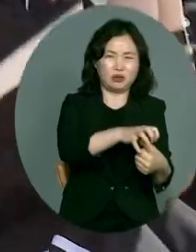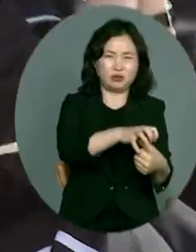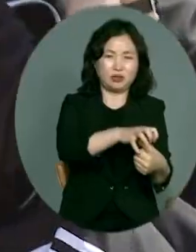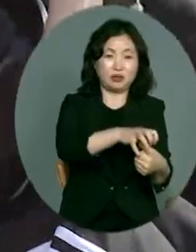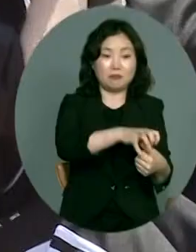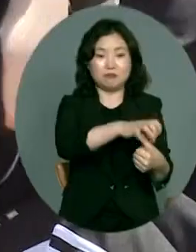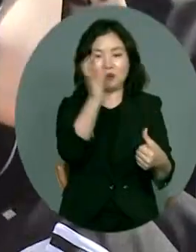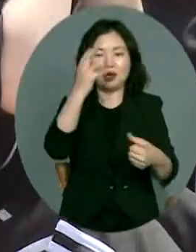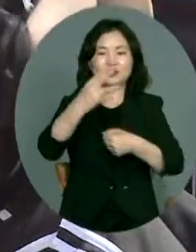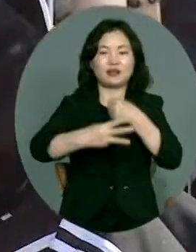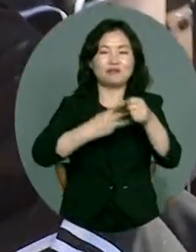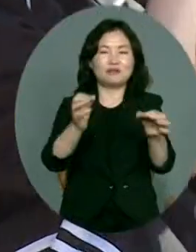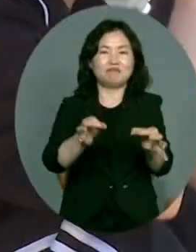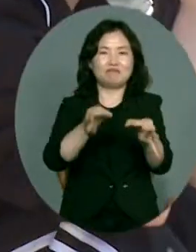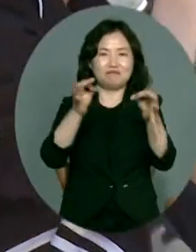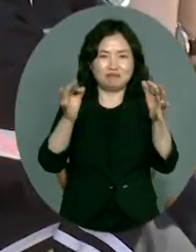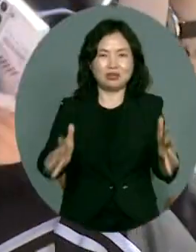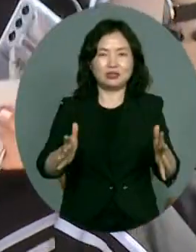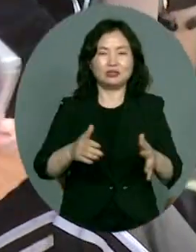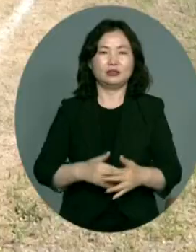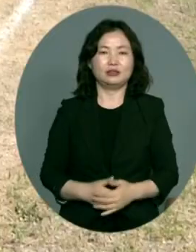1년만에 열렸습니다